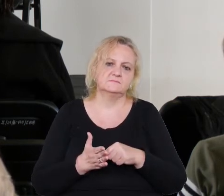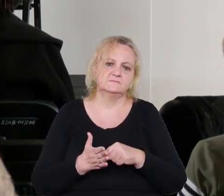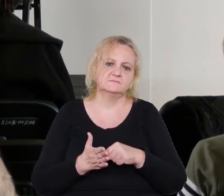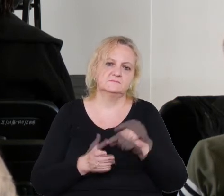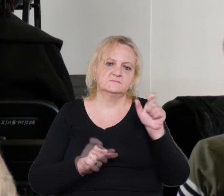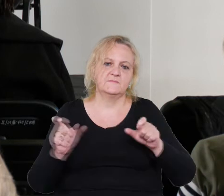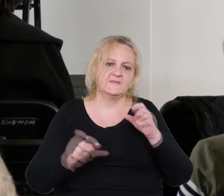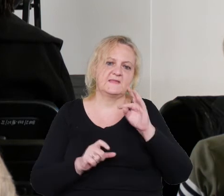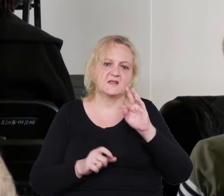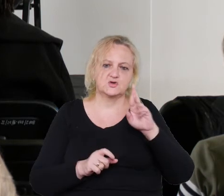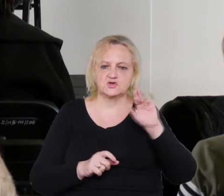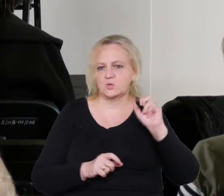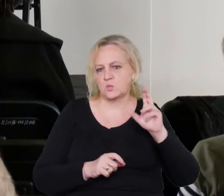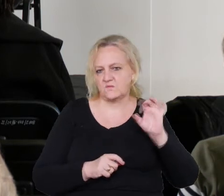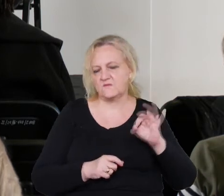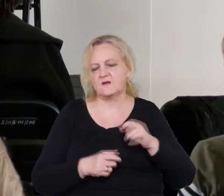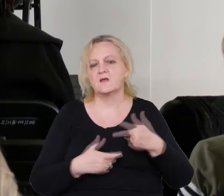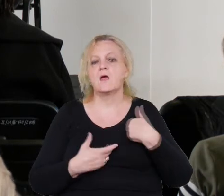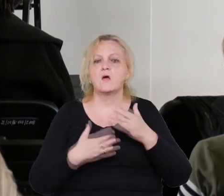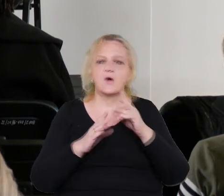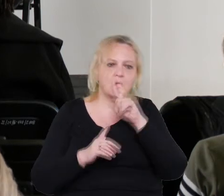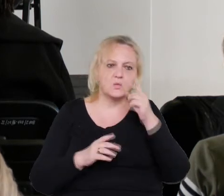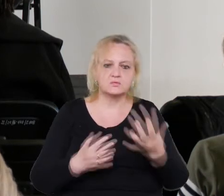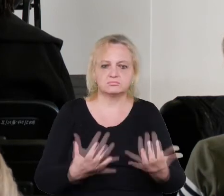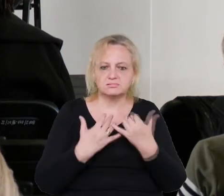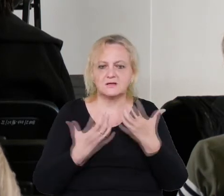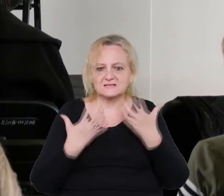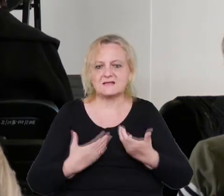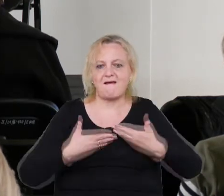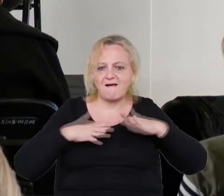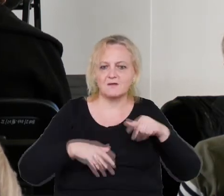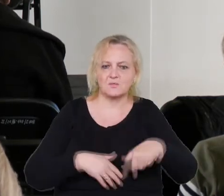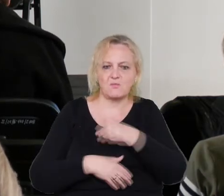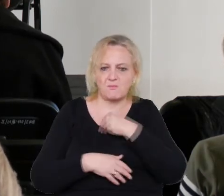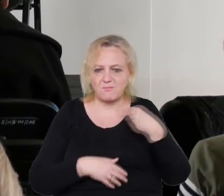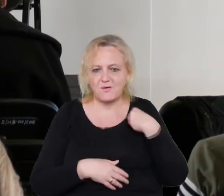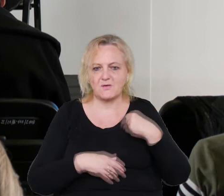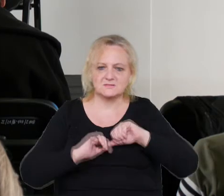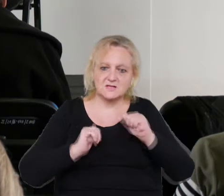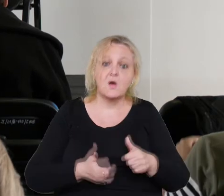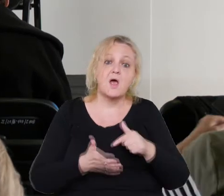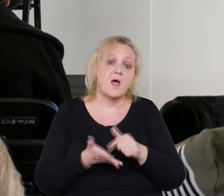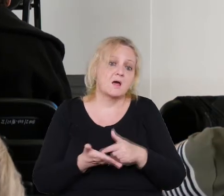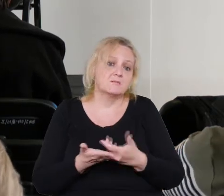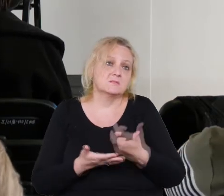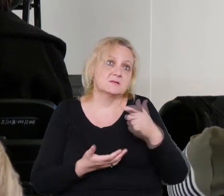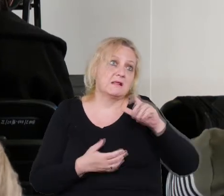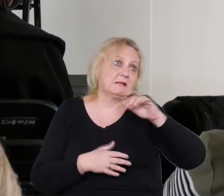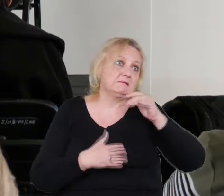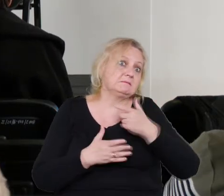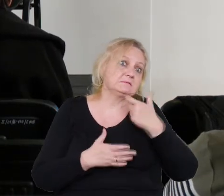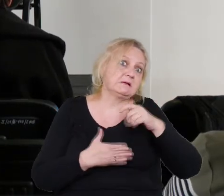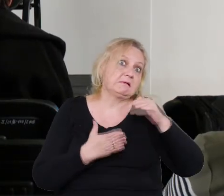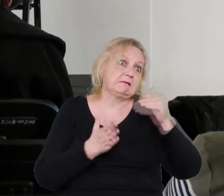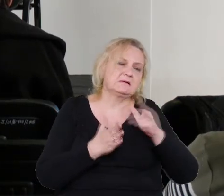talerzyków ubiegających się o azyl w Polsce w ostatnich latach przeznaczoną Mam na myśli że to nie setki tysięcy oczywiście tak